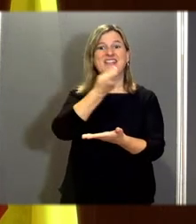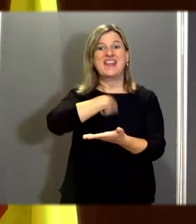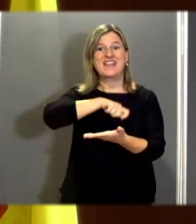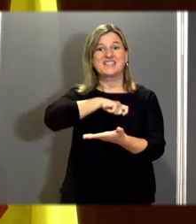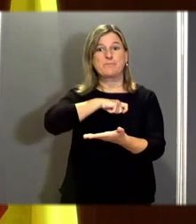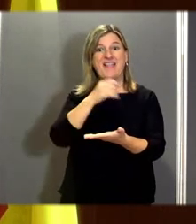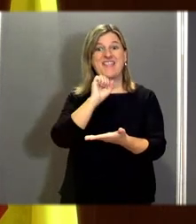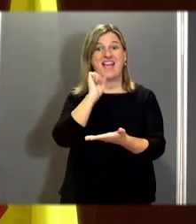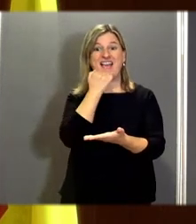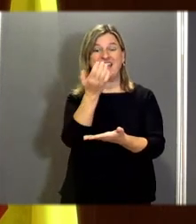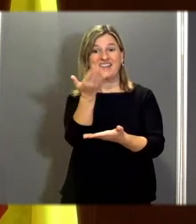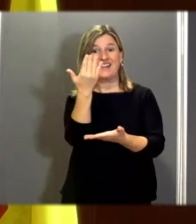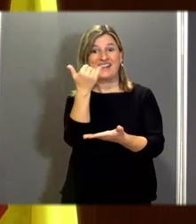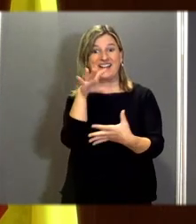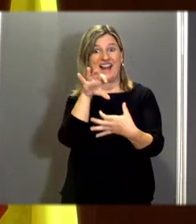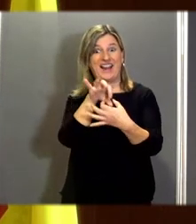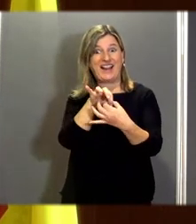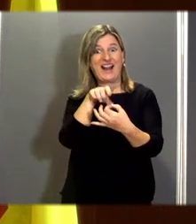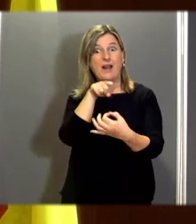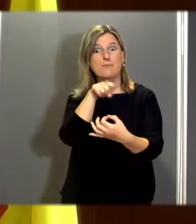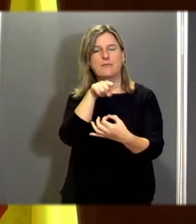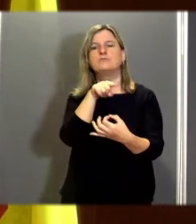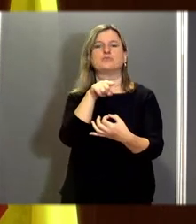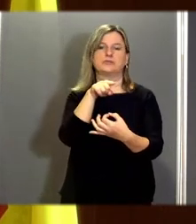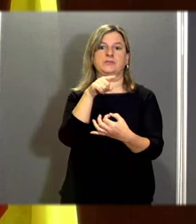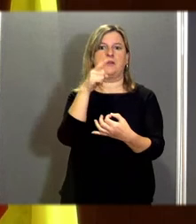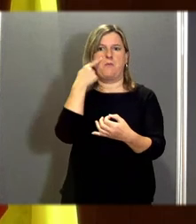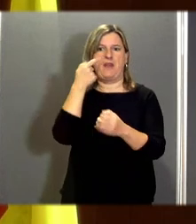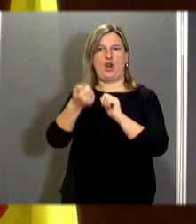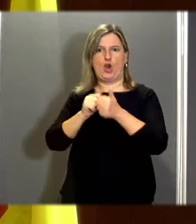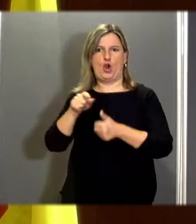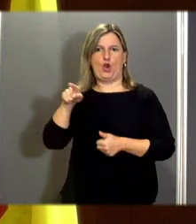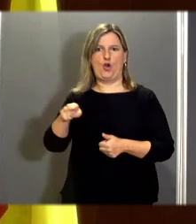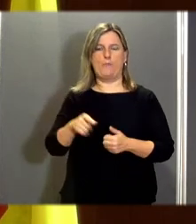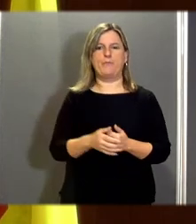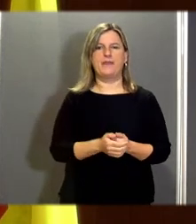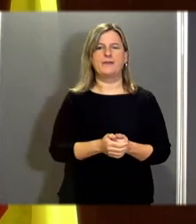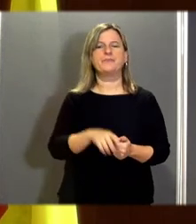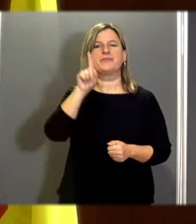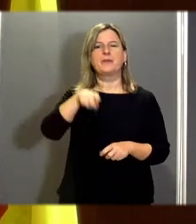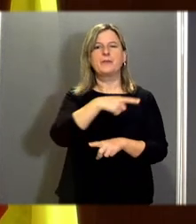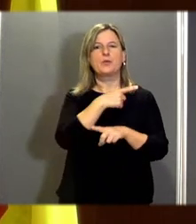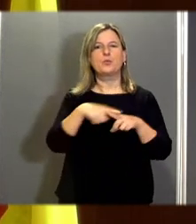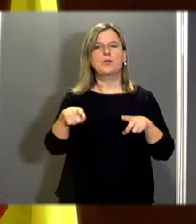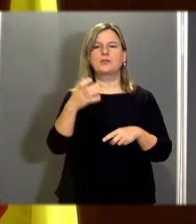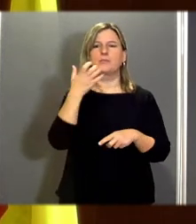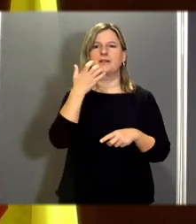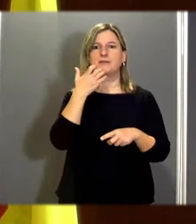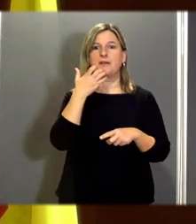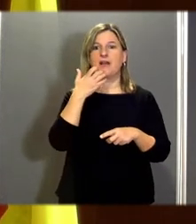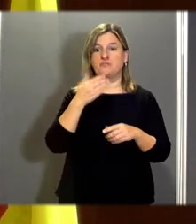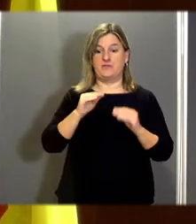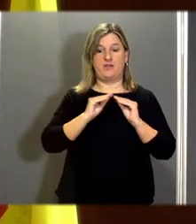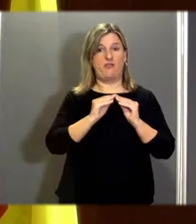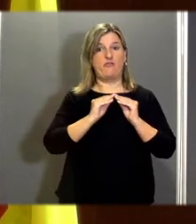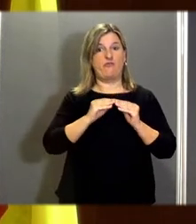que això condiciona tot el Tractat d'Utrecht. Es va parlar una altra idea que és, també en el mentrestant anem